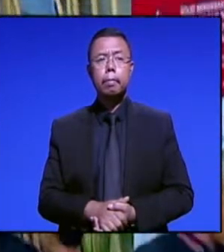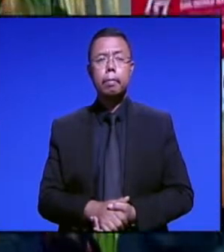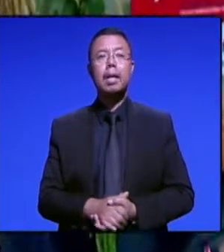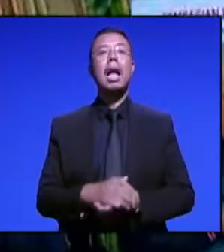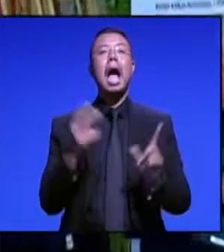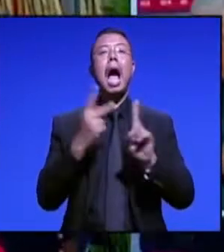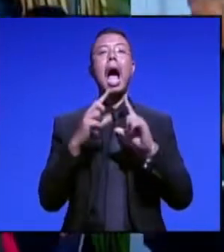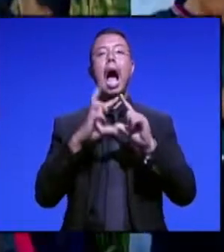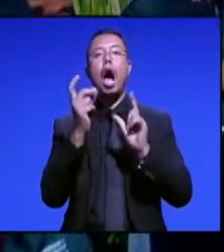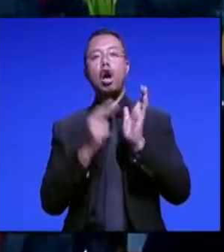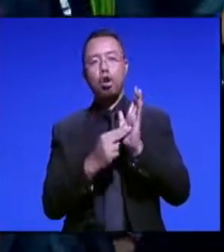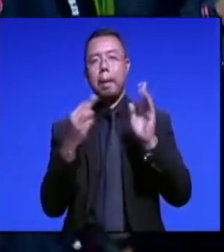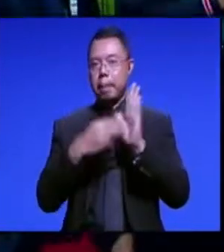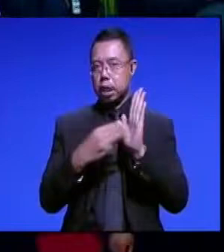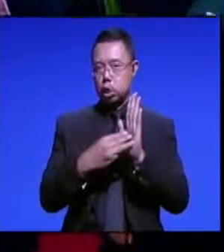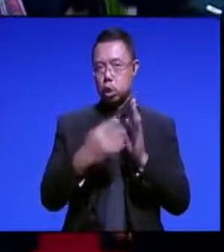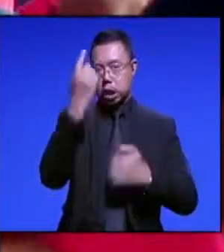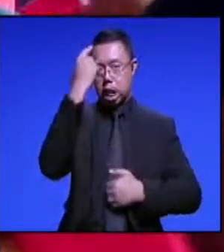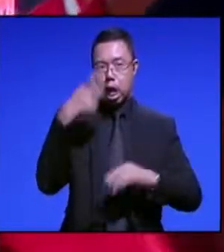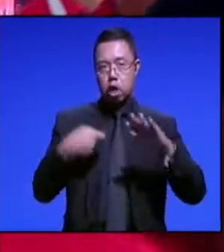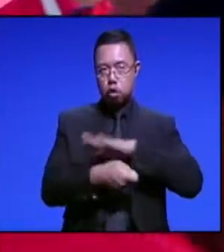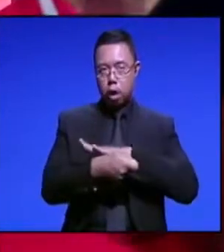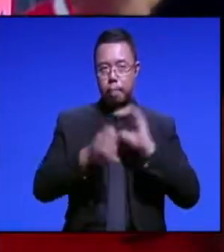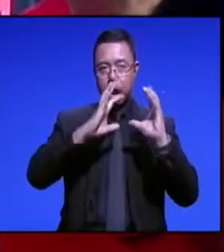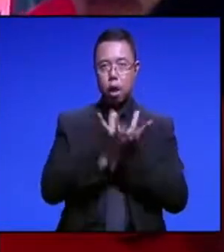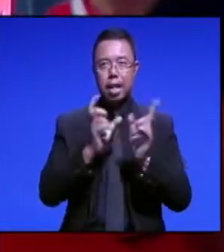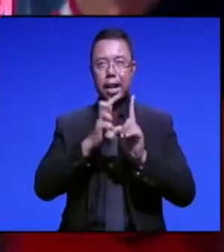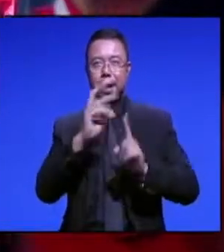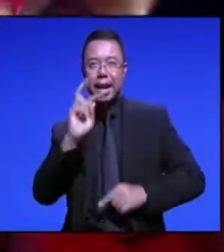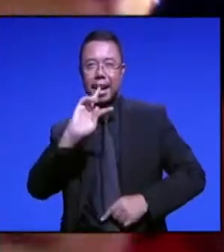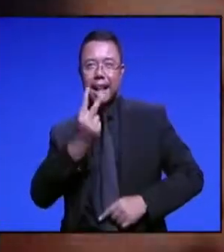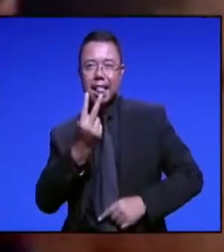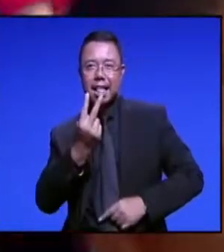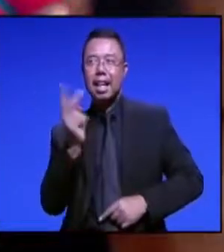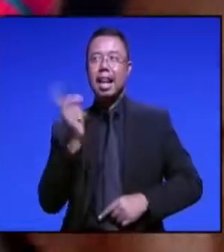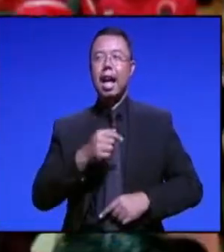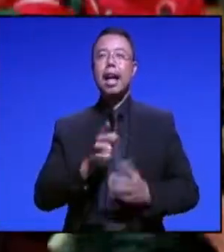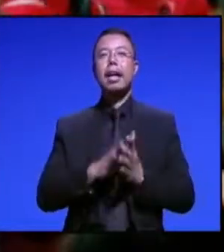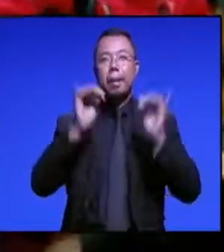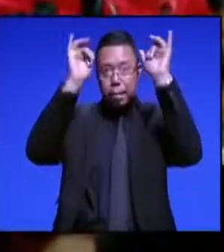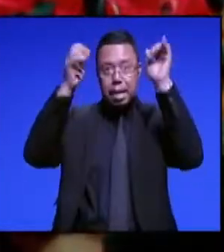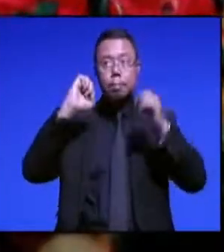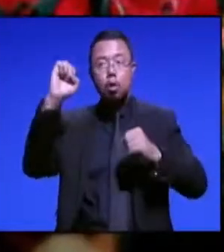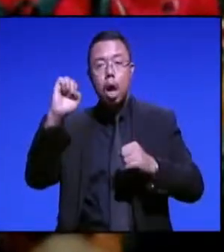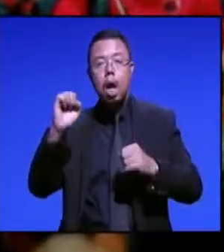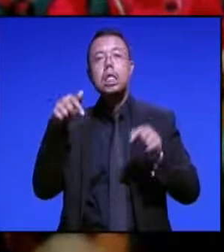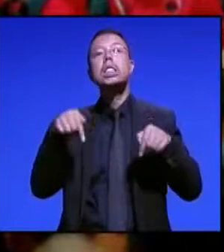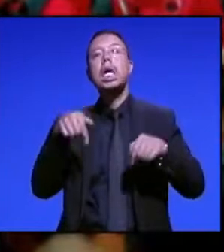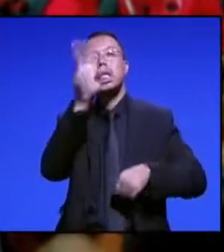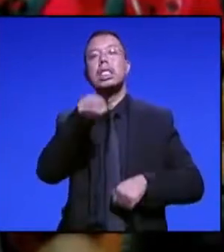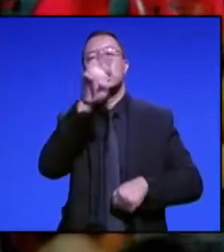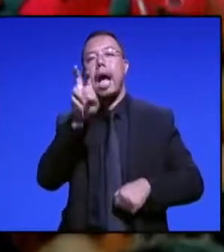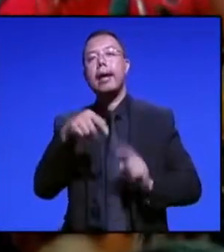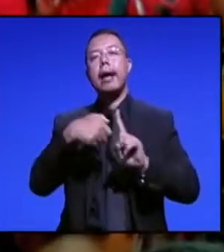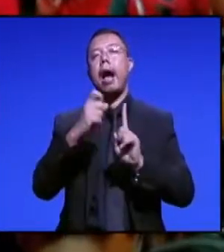Harun Masiku tersangka kasus dugaan suap penetapan anggota DPR pergantian antar waktu dari fraksi PDI Perjuangan menjadi buronan